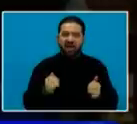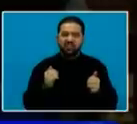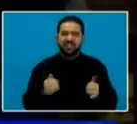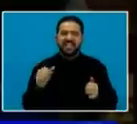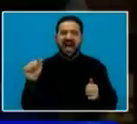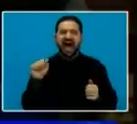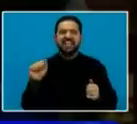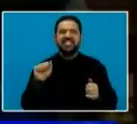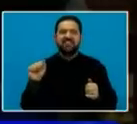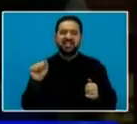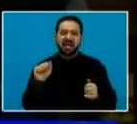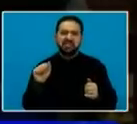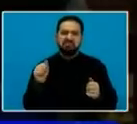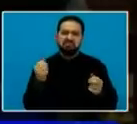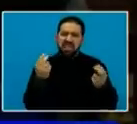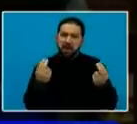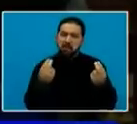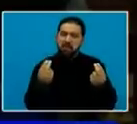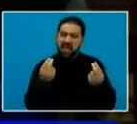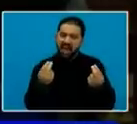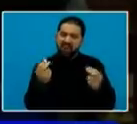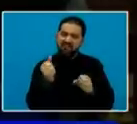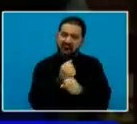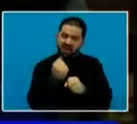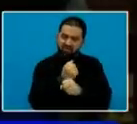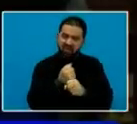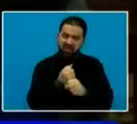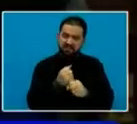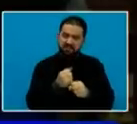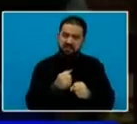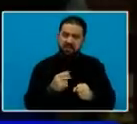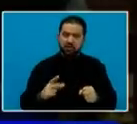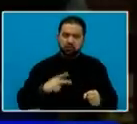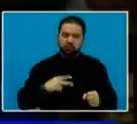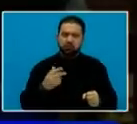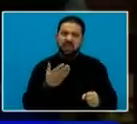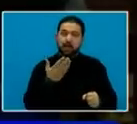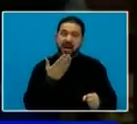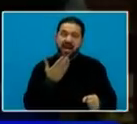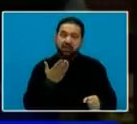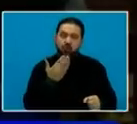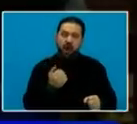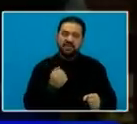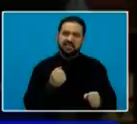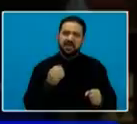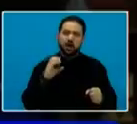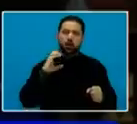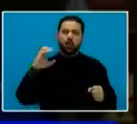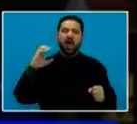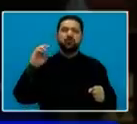pătimașe și fără un obiect, fără un fundament solid, atunci e o problemă.